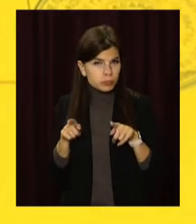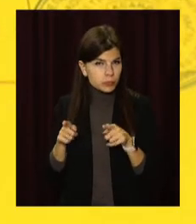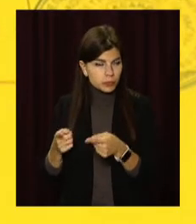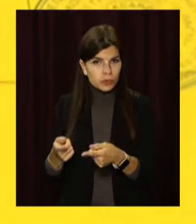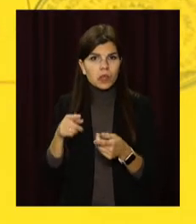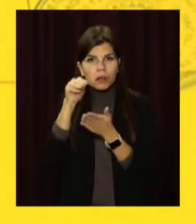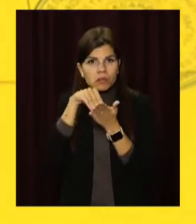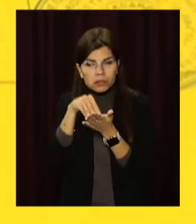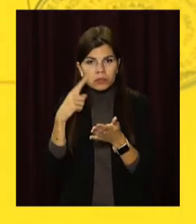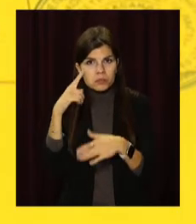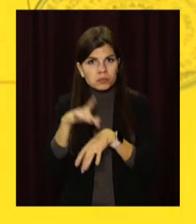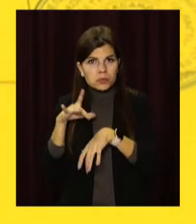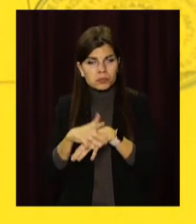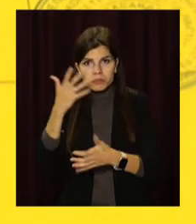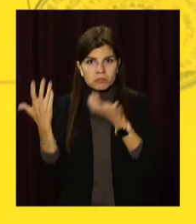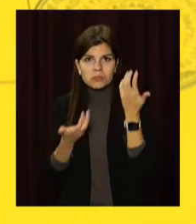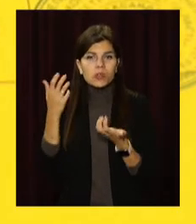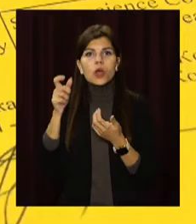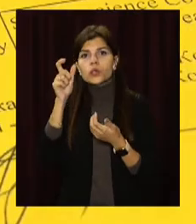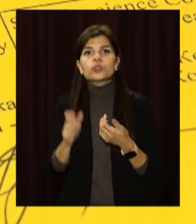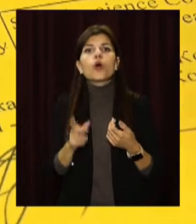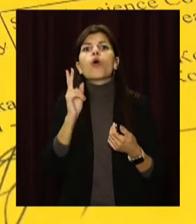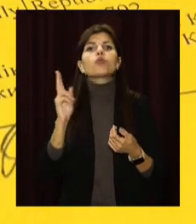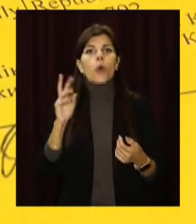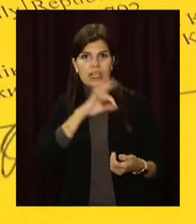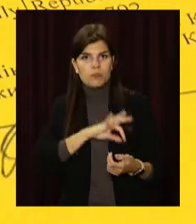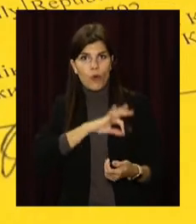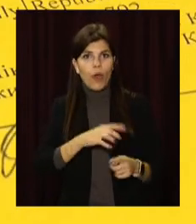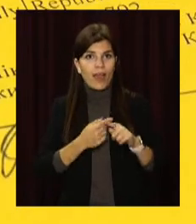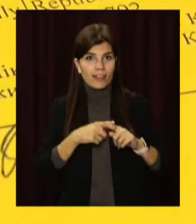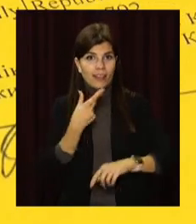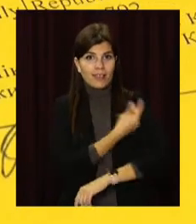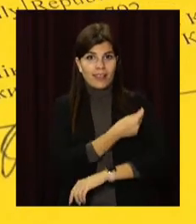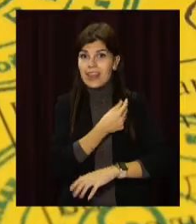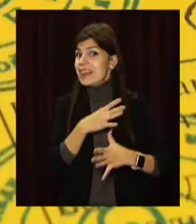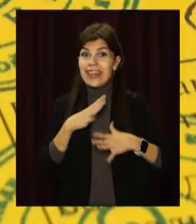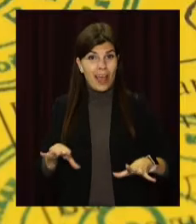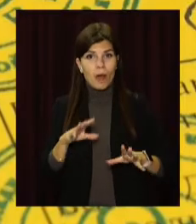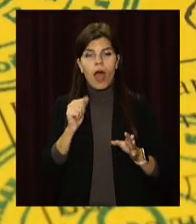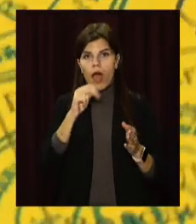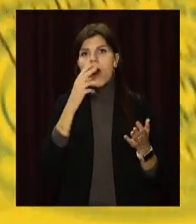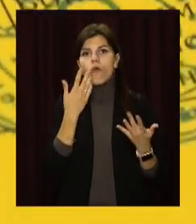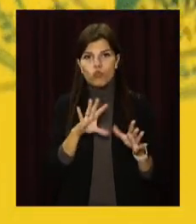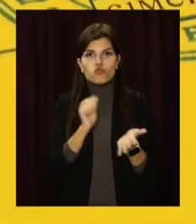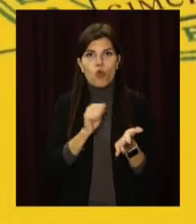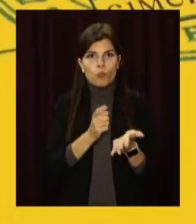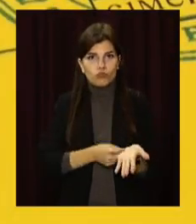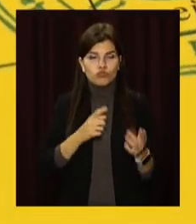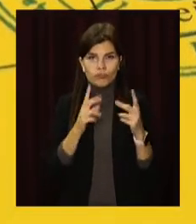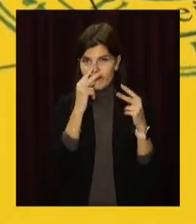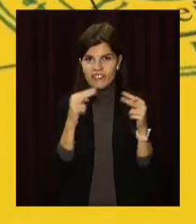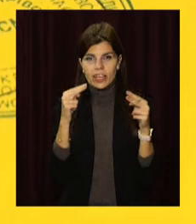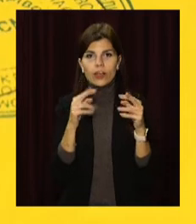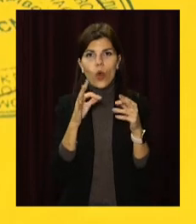чорнові записи. Зараз встановлюються особи, які скористалися послугами шахраїв. Відкрито кримінальне провадження, вирішується питання